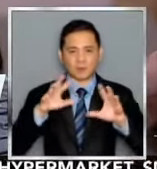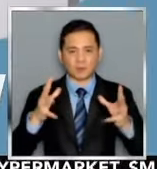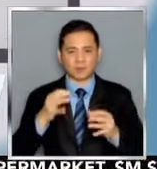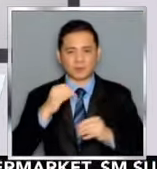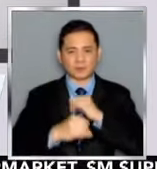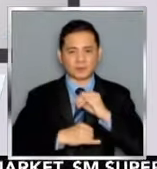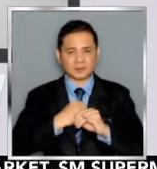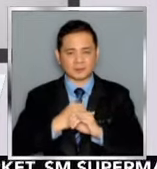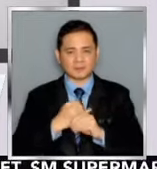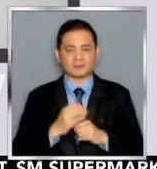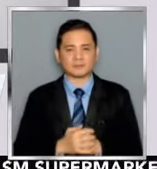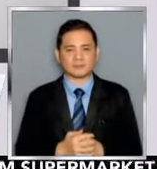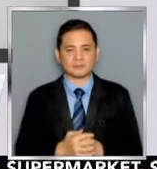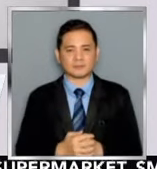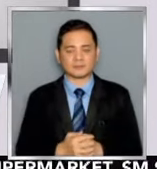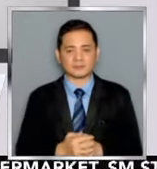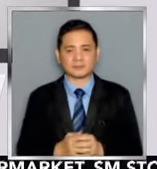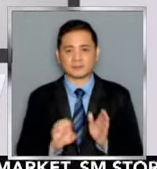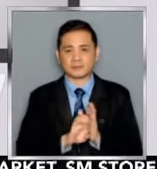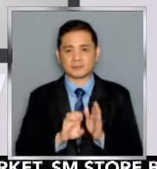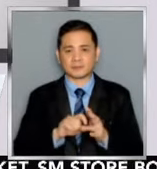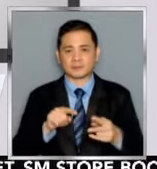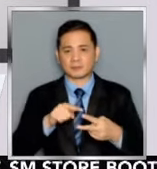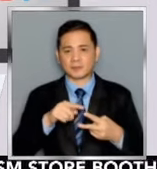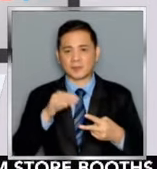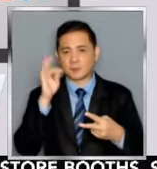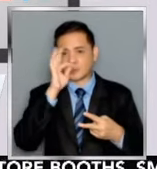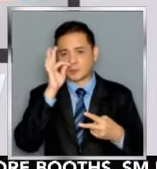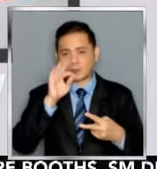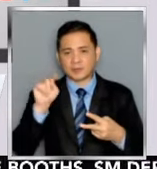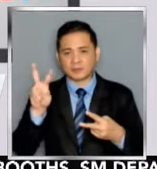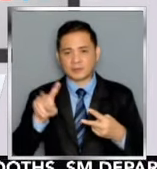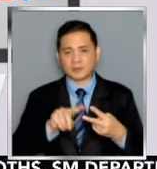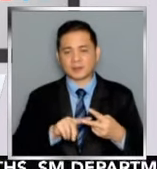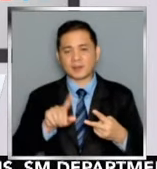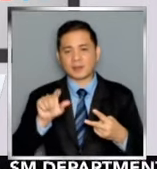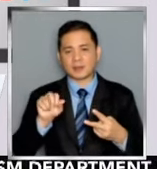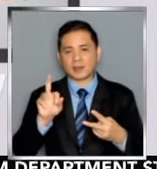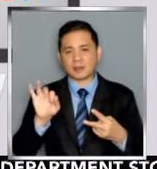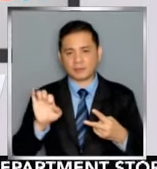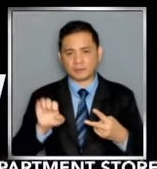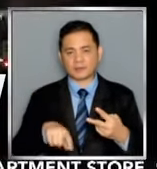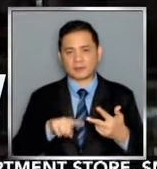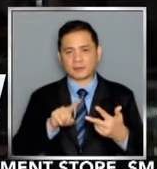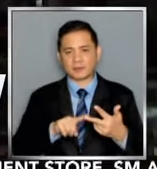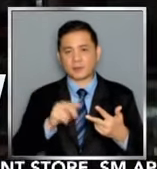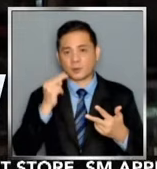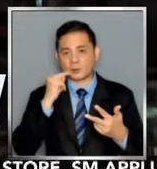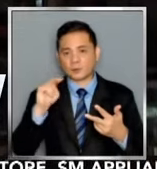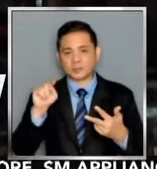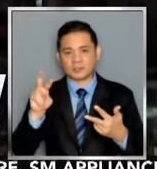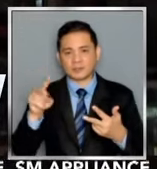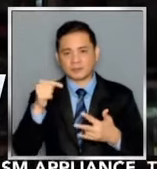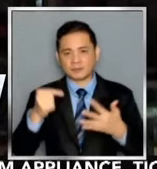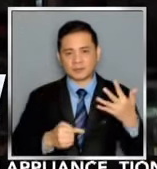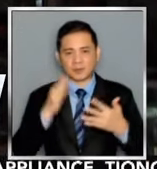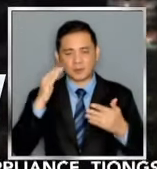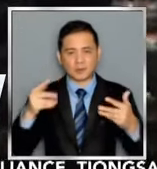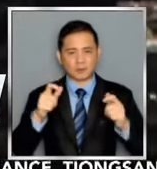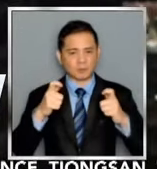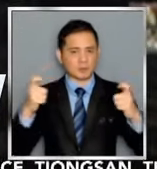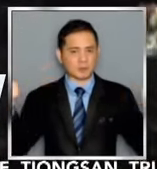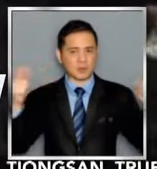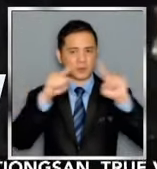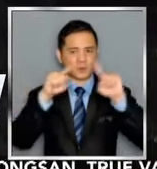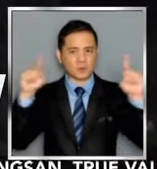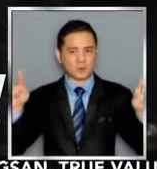Channels na GMA Pinoy TV, GMA Live TV, and GMA News TV. Ito ay dahil magiging optimized